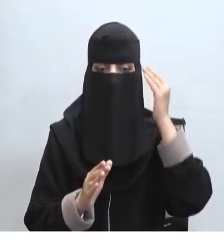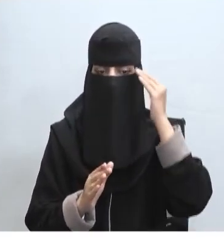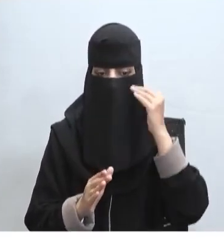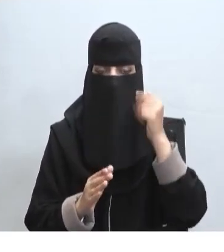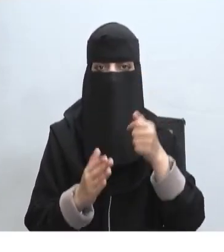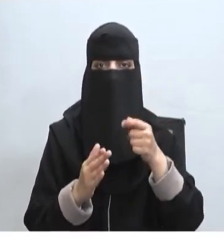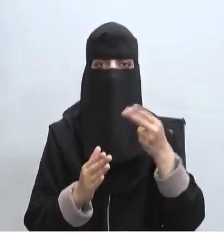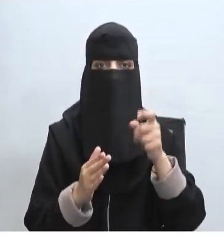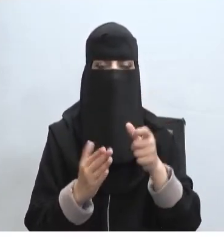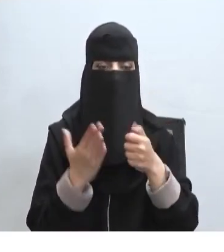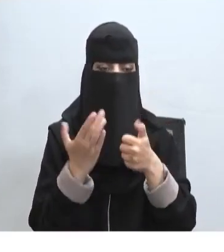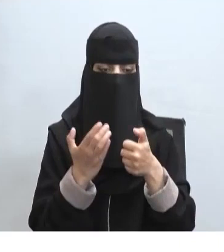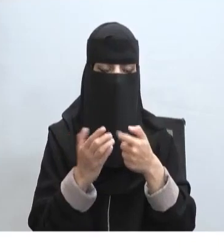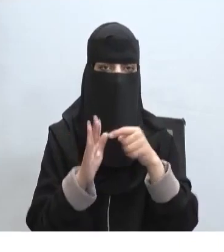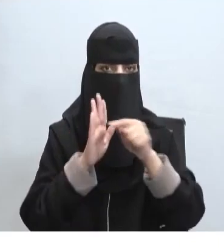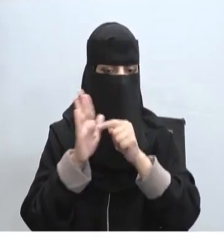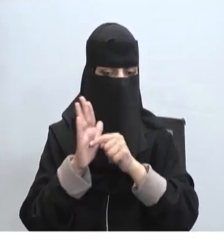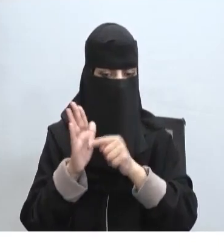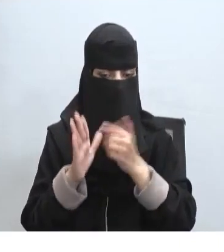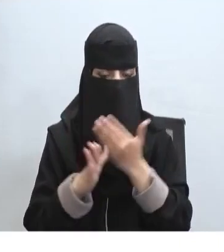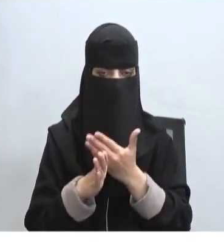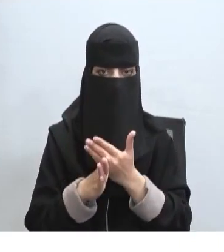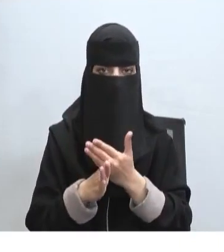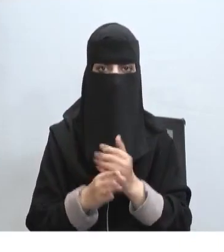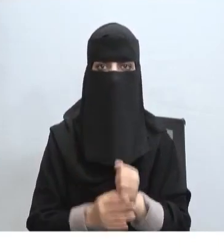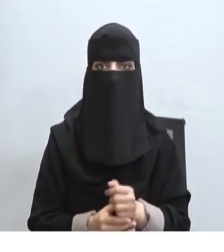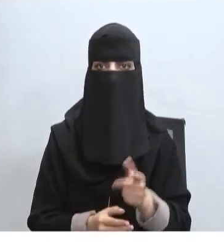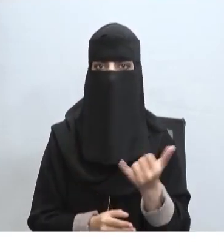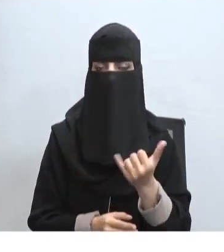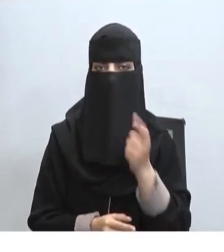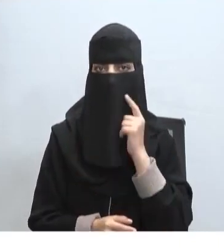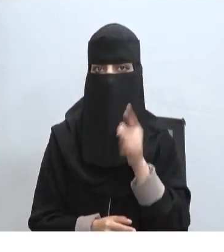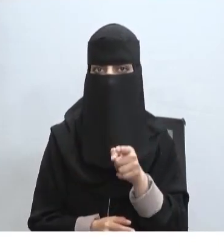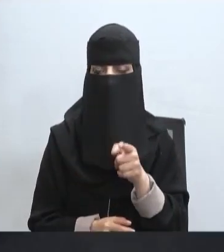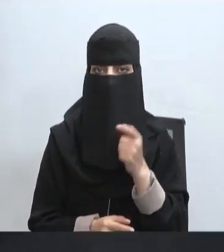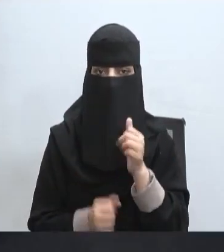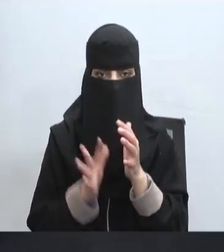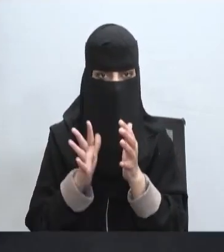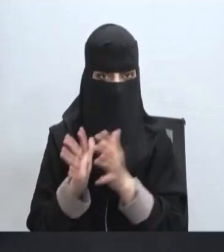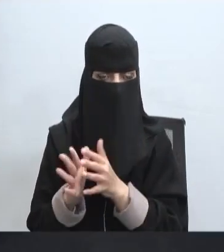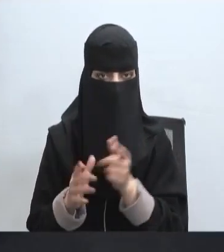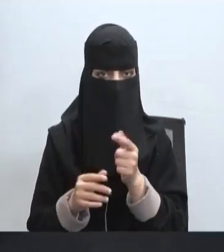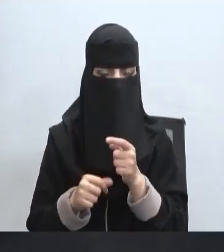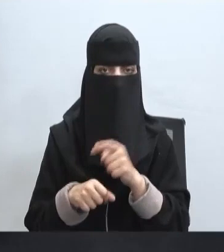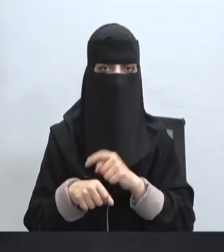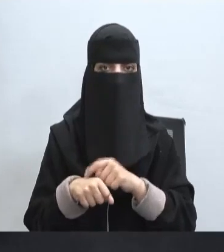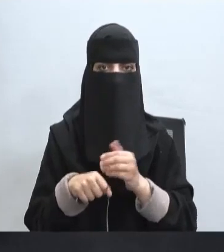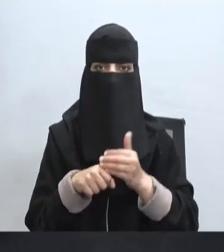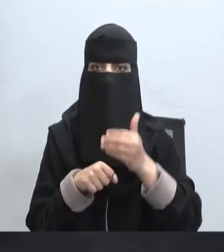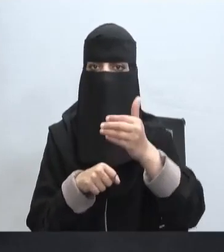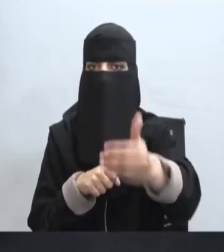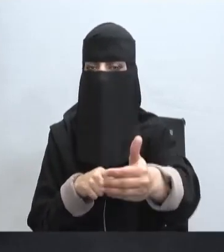عاما ويجب ان يستوفوا شروطا معينه اخرى مهم جدا كذلك ان تدخر كما ذكرنا على المدى